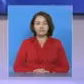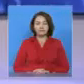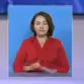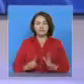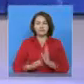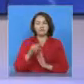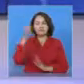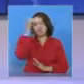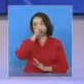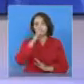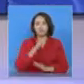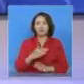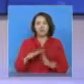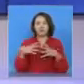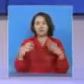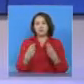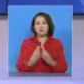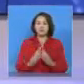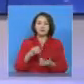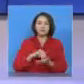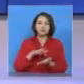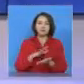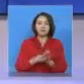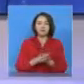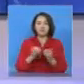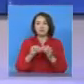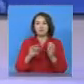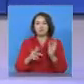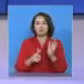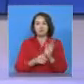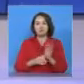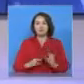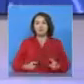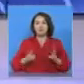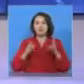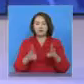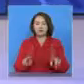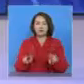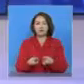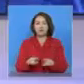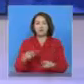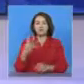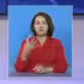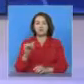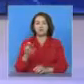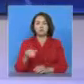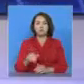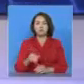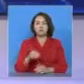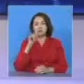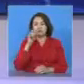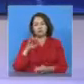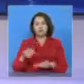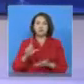С начала года в сфере семейно-бытовых отношений зарегистрировано 17 преступлений. Так, 4 июля между